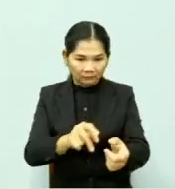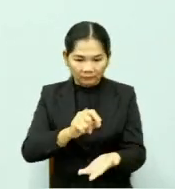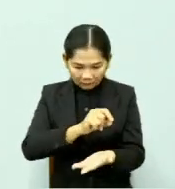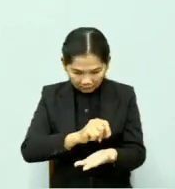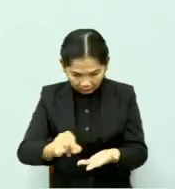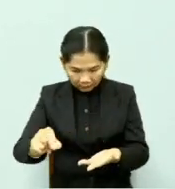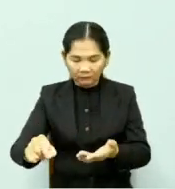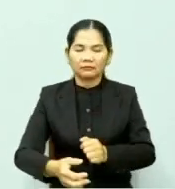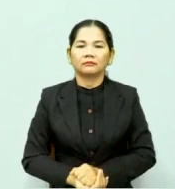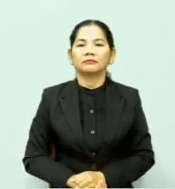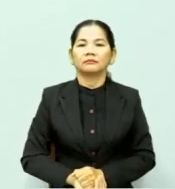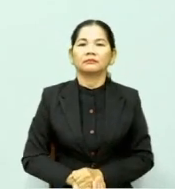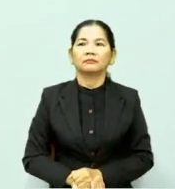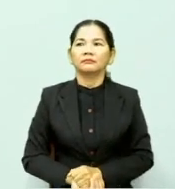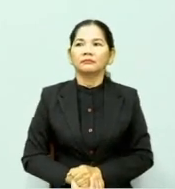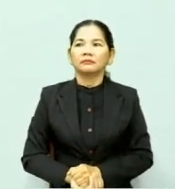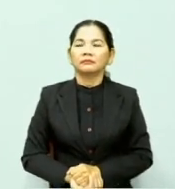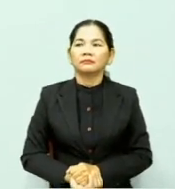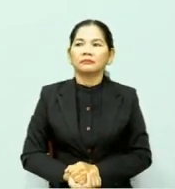nật